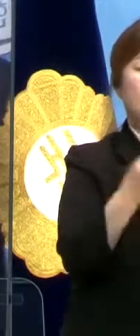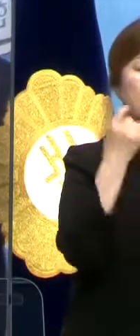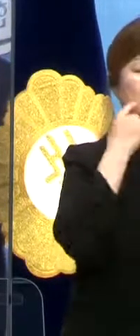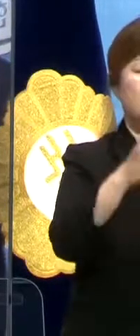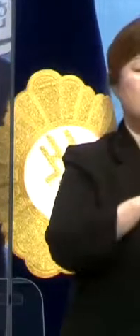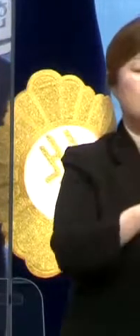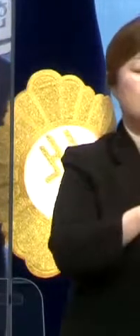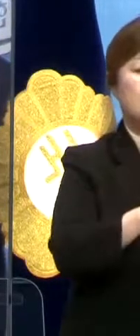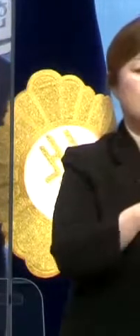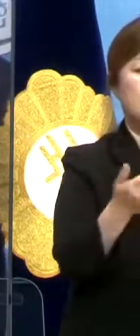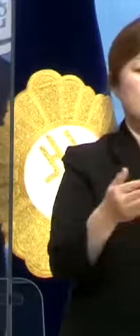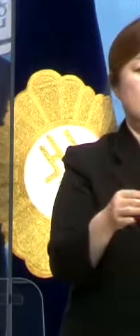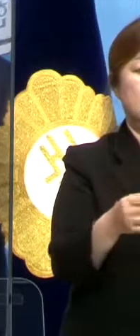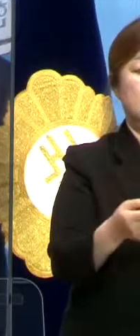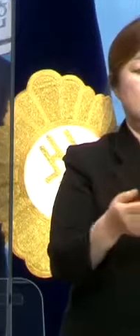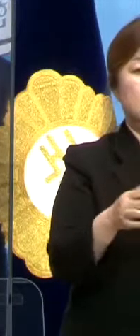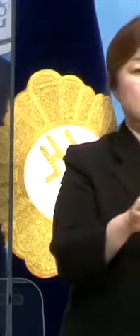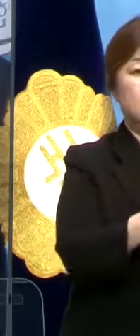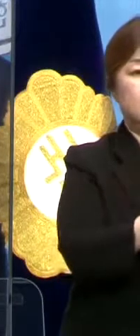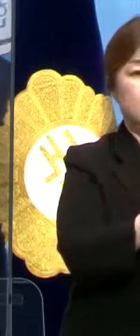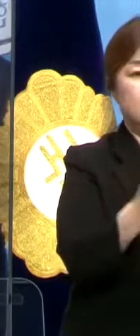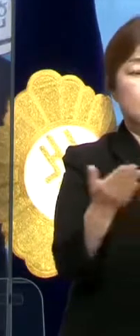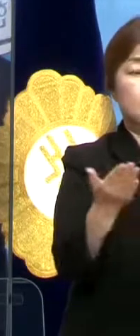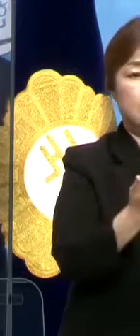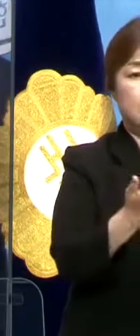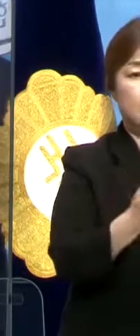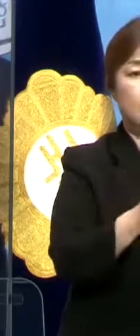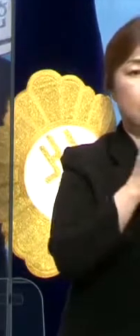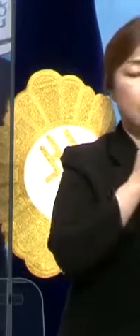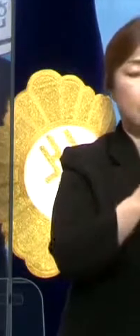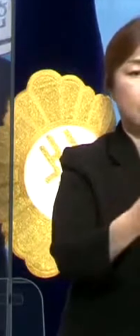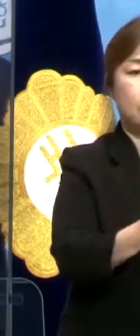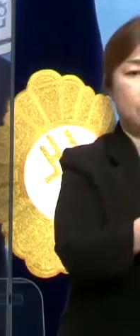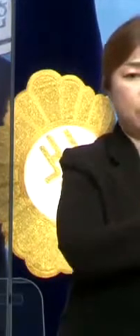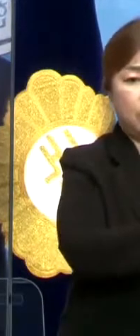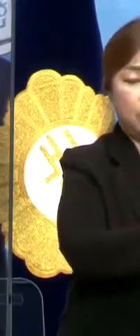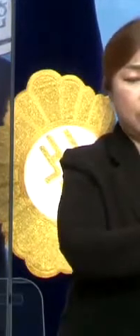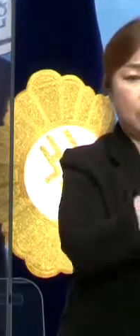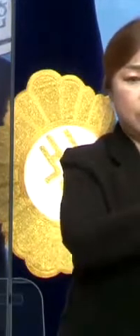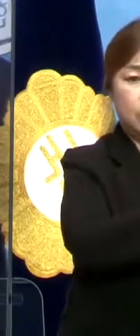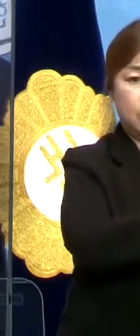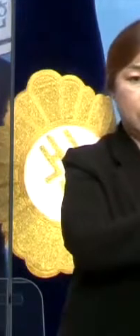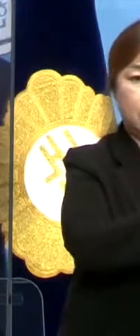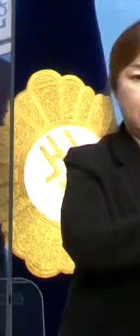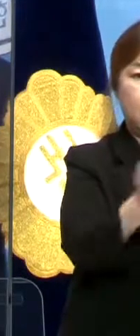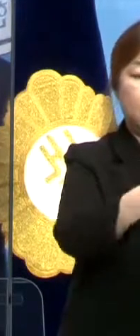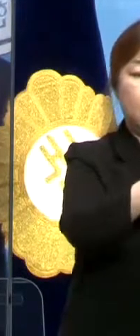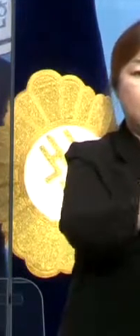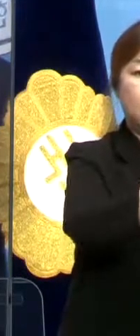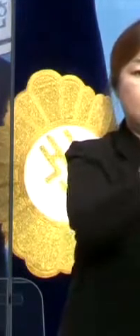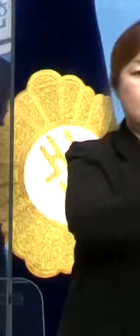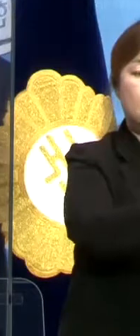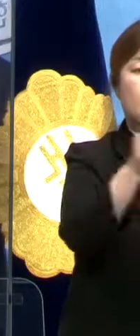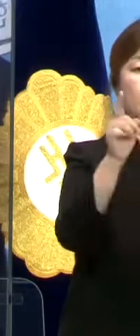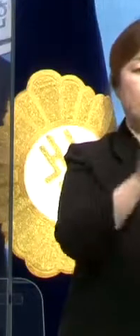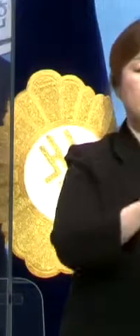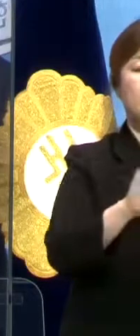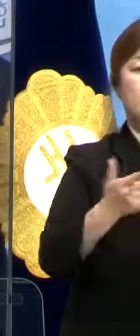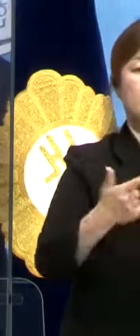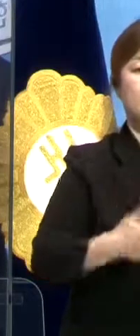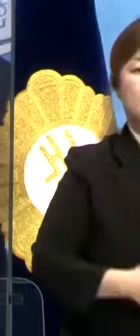기룡 직 이라는 그런 명분을 쉬우면서 노동법 쪽을 하고 있지 않은